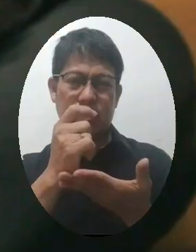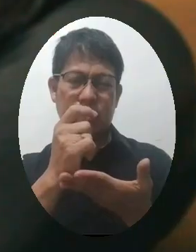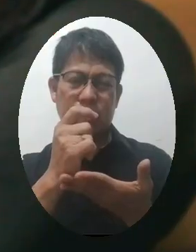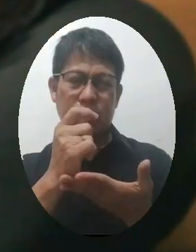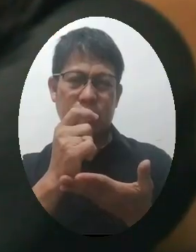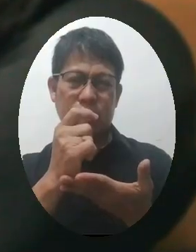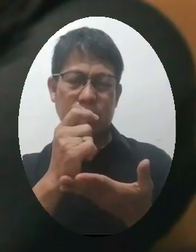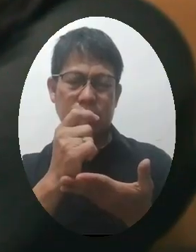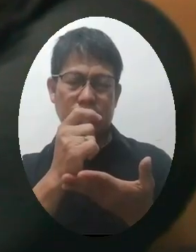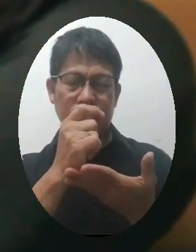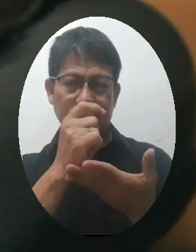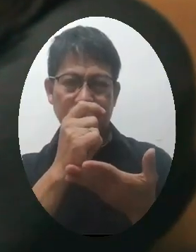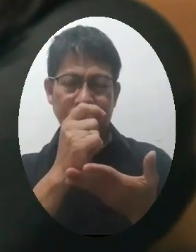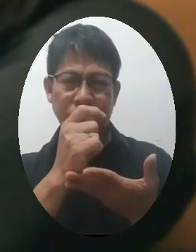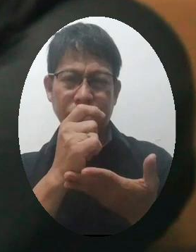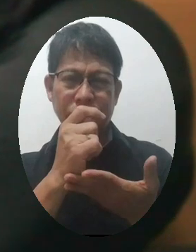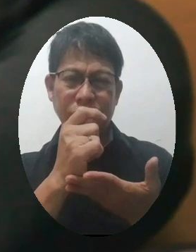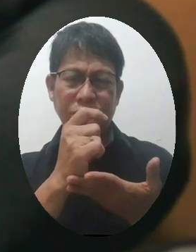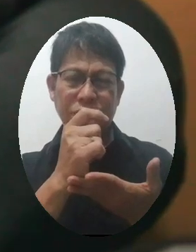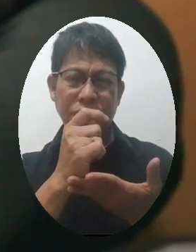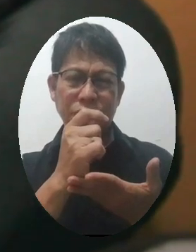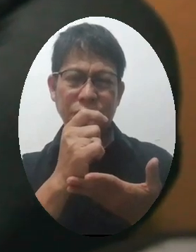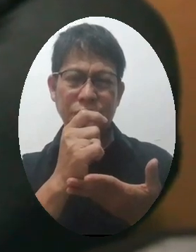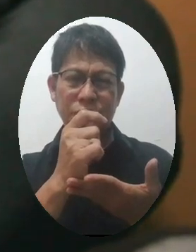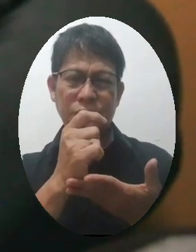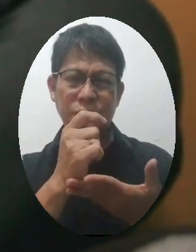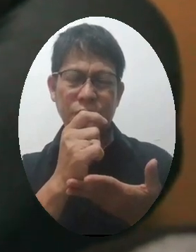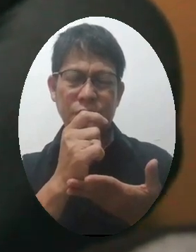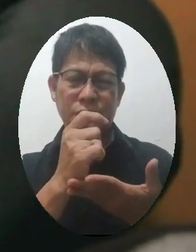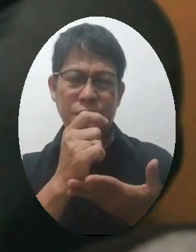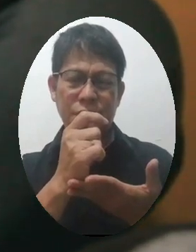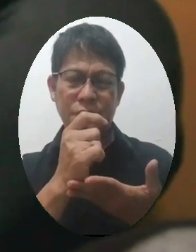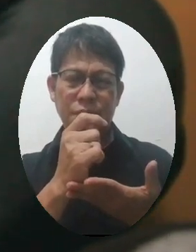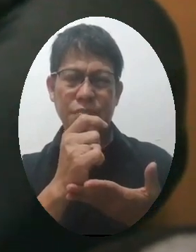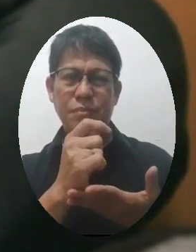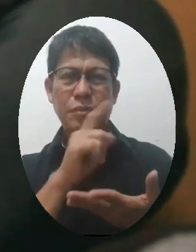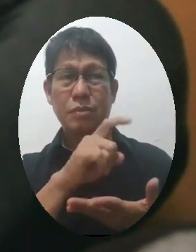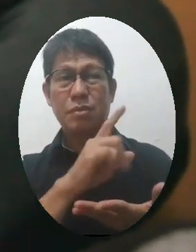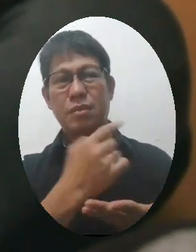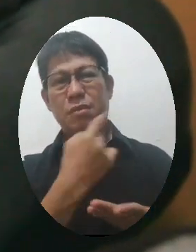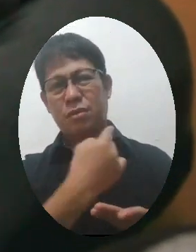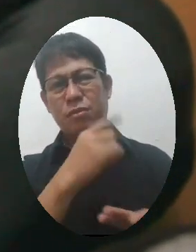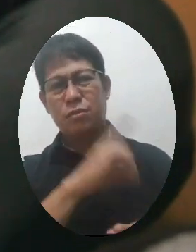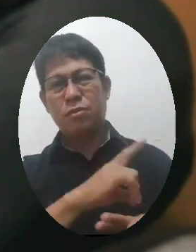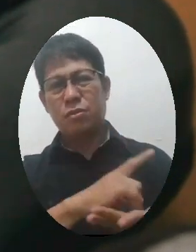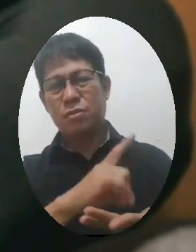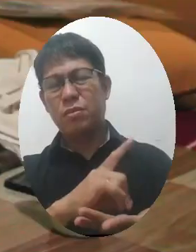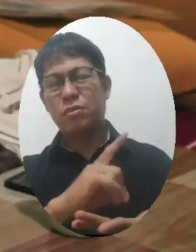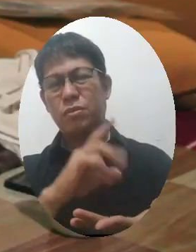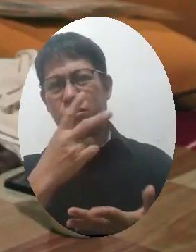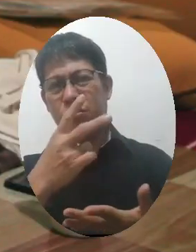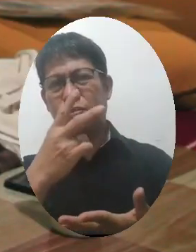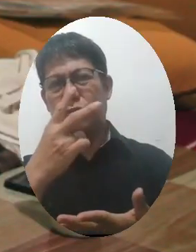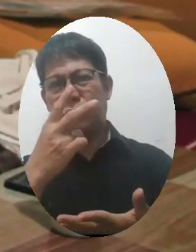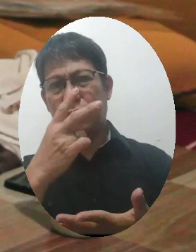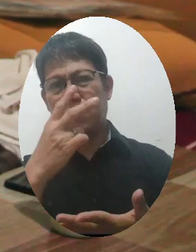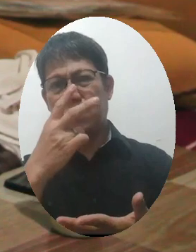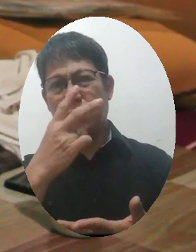therapy. Yung therapy po niya kasi dapat, kung susundin talaga yung rehab doctor, dapat